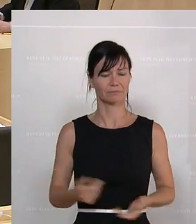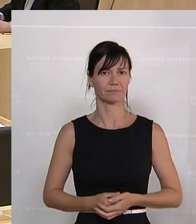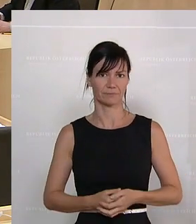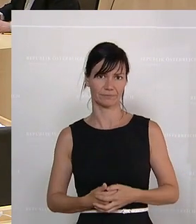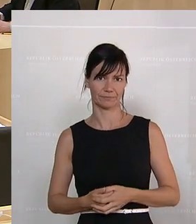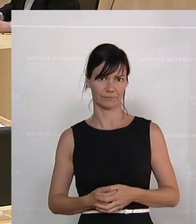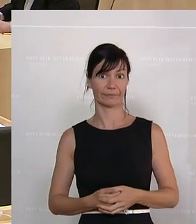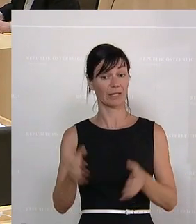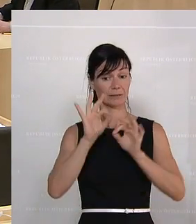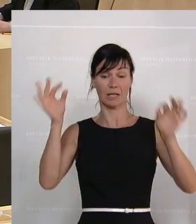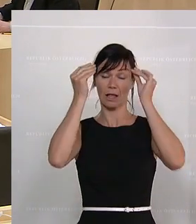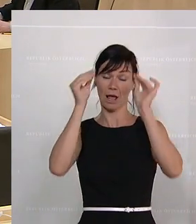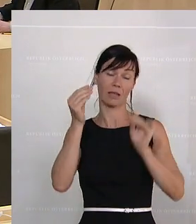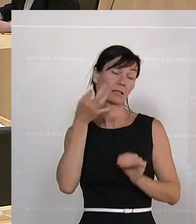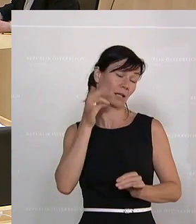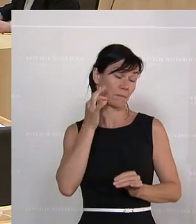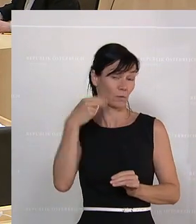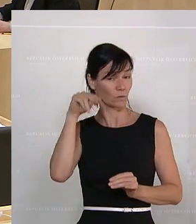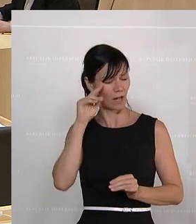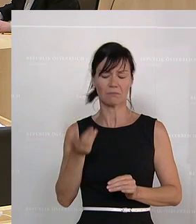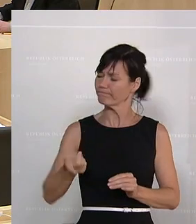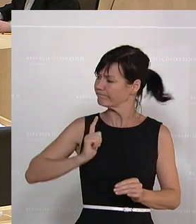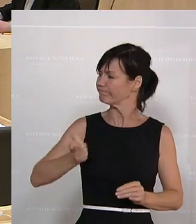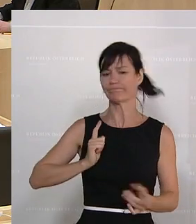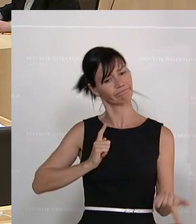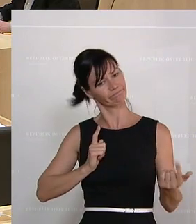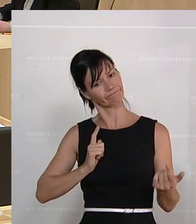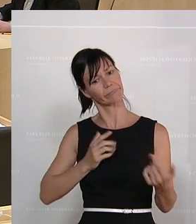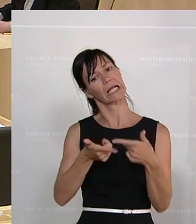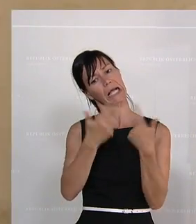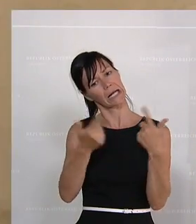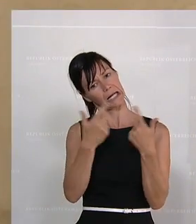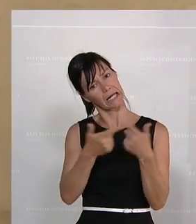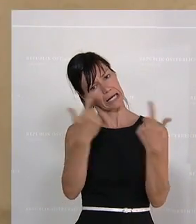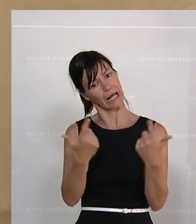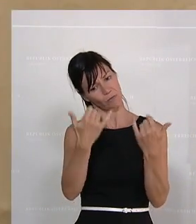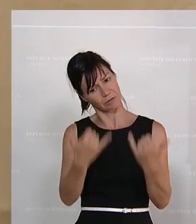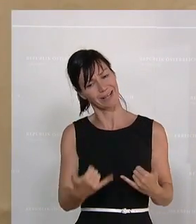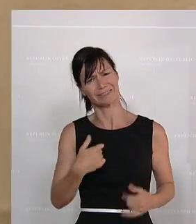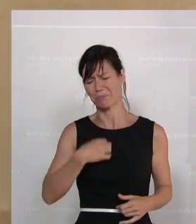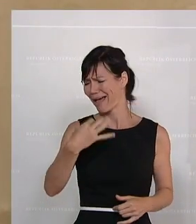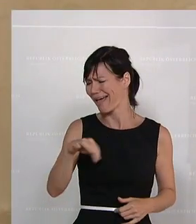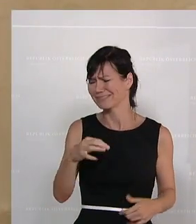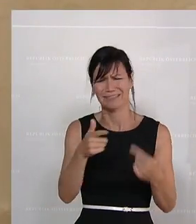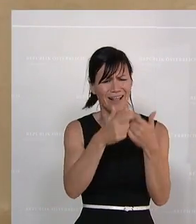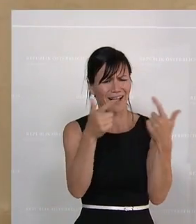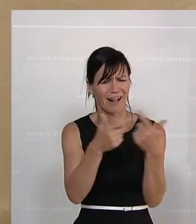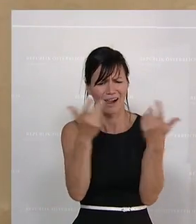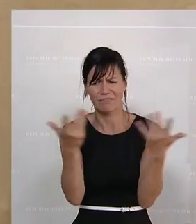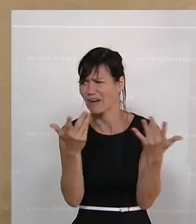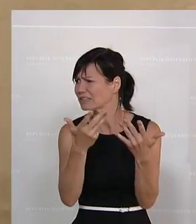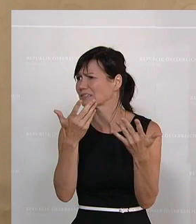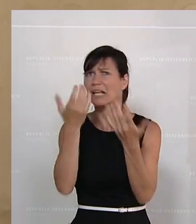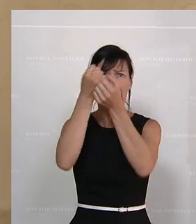und seine damen und herren wir erwarten uns eine erklärung dafür wobei ich wäre ich ehrlich bin die einzige erklärung die diese